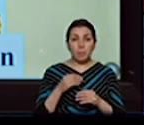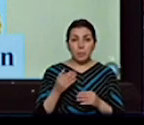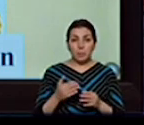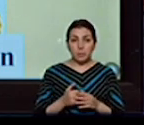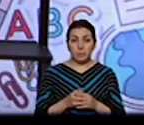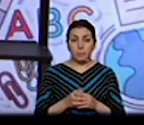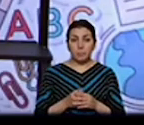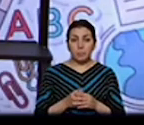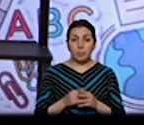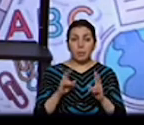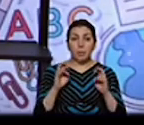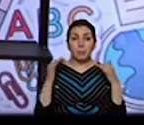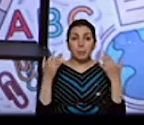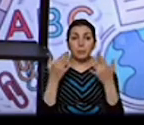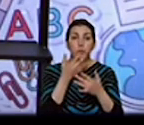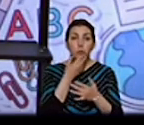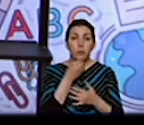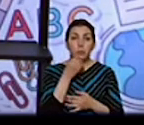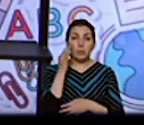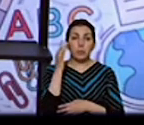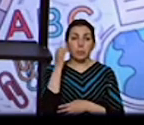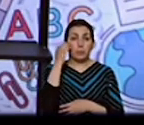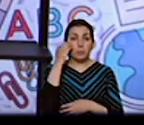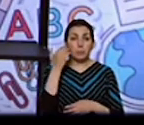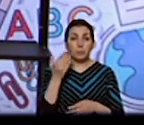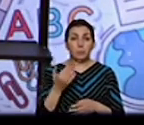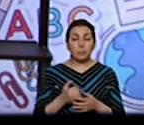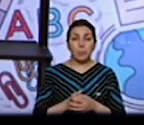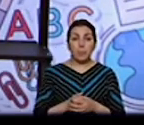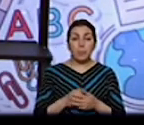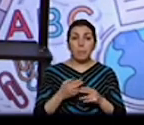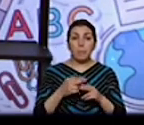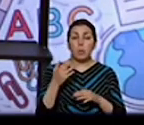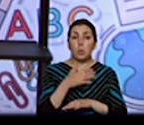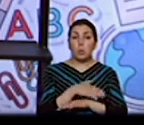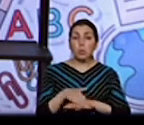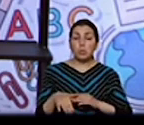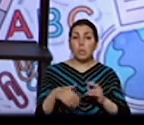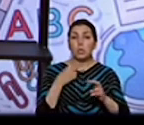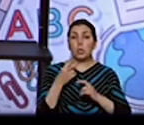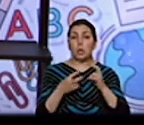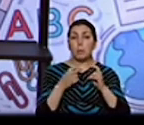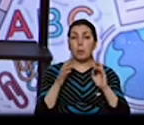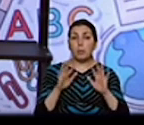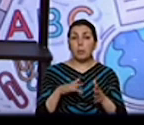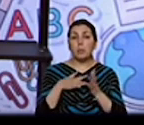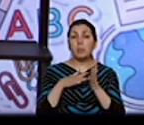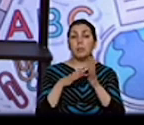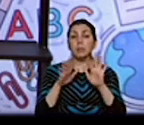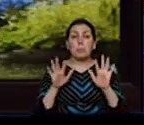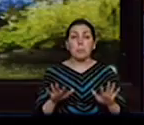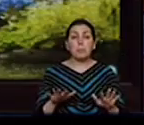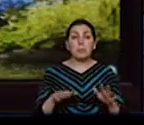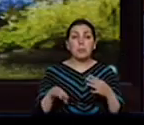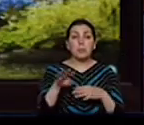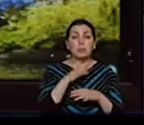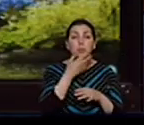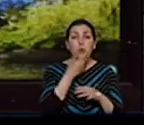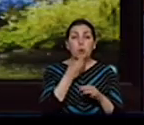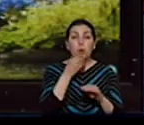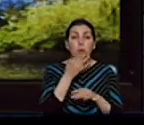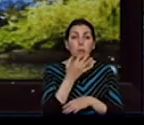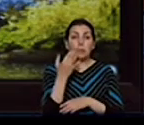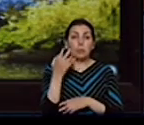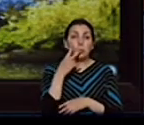hammasi manzarali daraxtlar turkumiga kiradi. Ular ko'chalar, xiyobonlar va istirohat bog'larini shunday